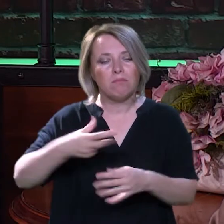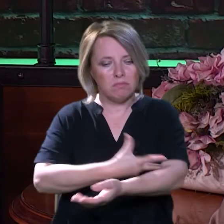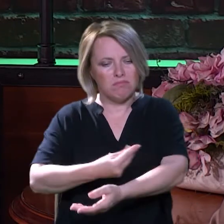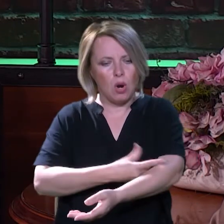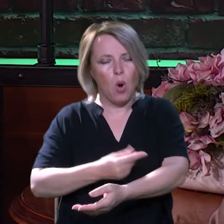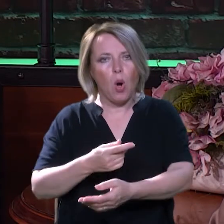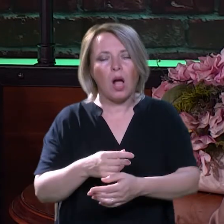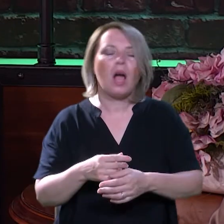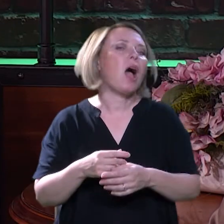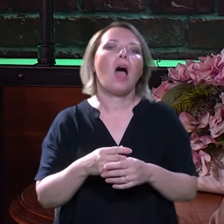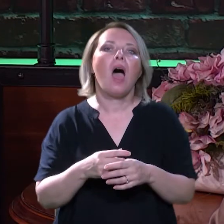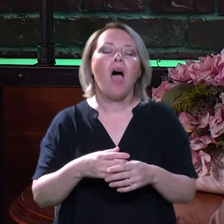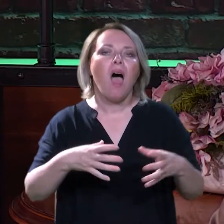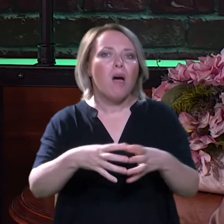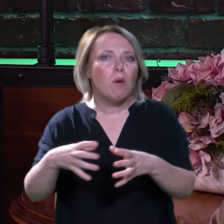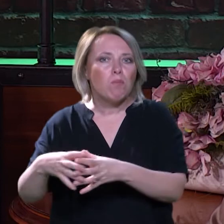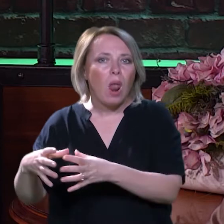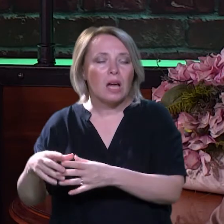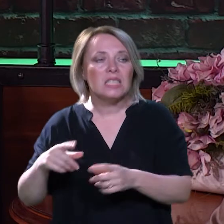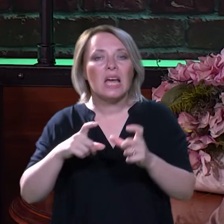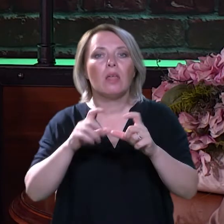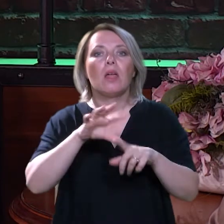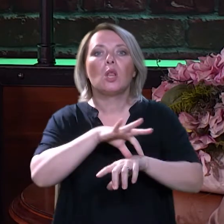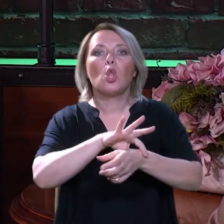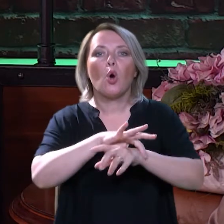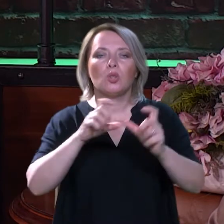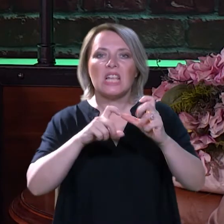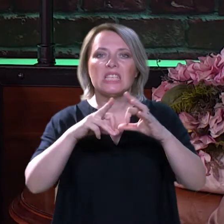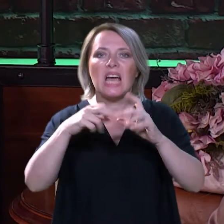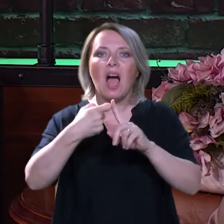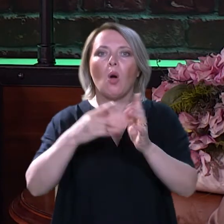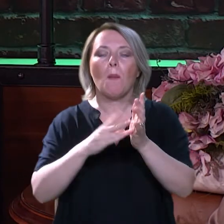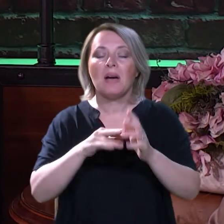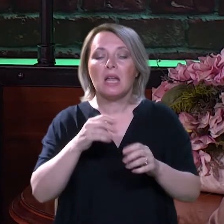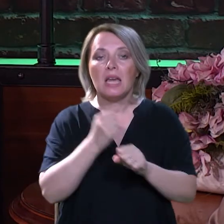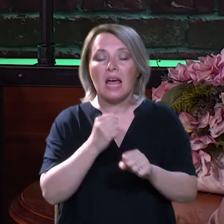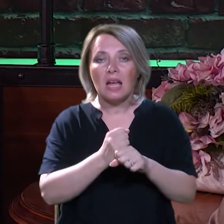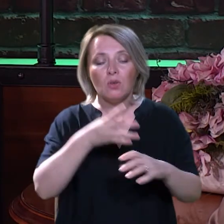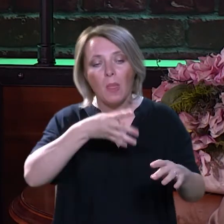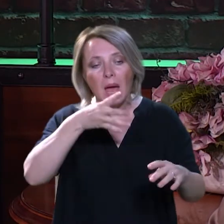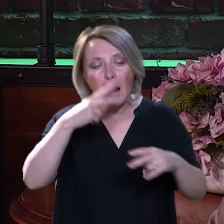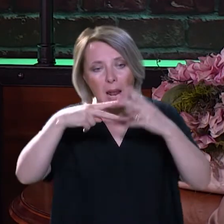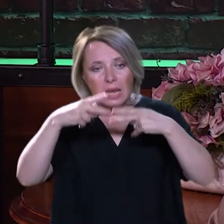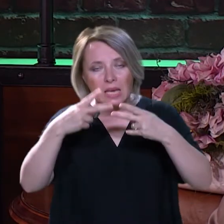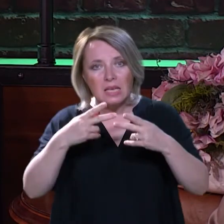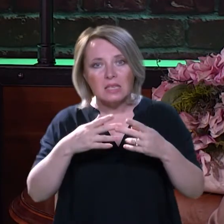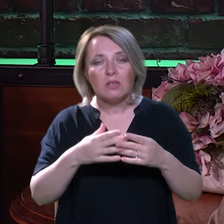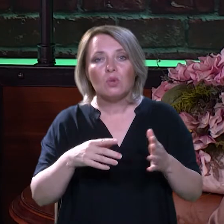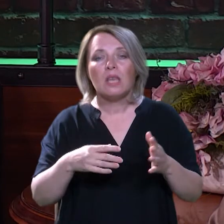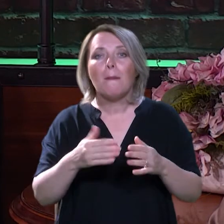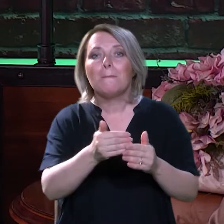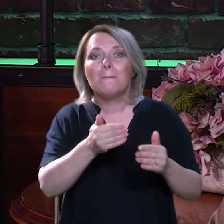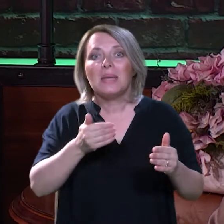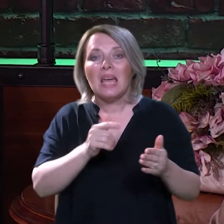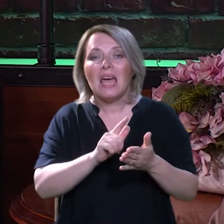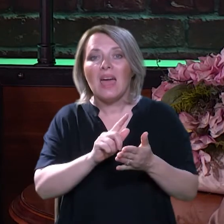primjerice doktor Sakoman je radio takve analize gdje su preventivni programi se pokazali stostruko